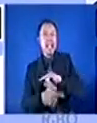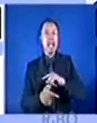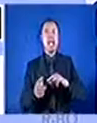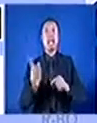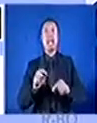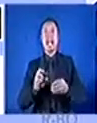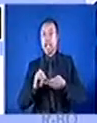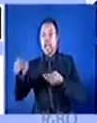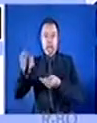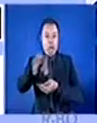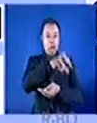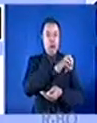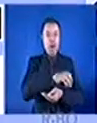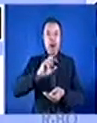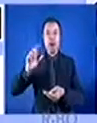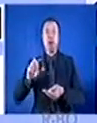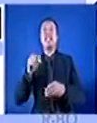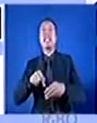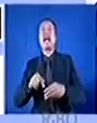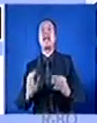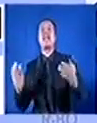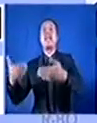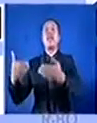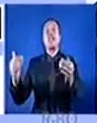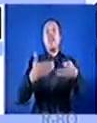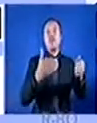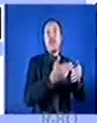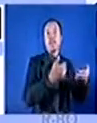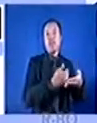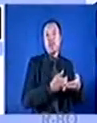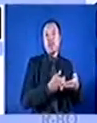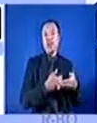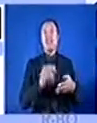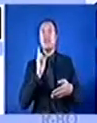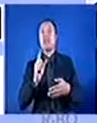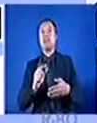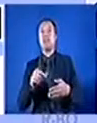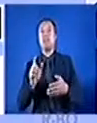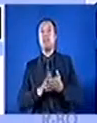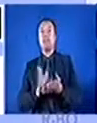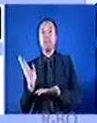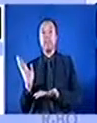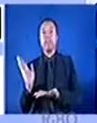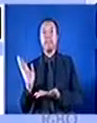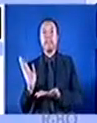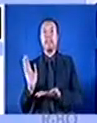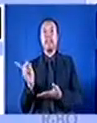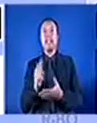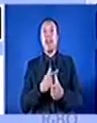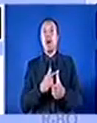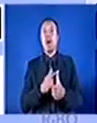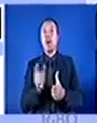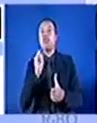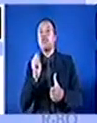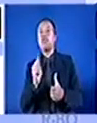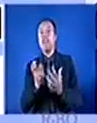upaya penempatan kepada upaya perlindungan. Daripada jalbul masalih, mengambil